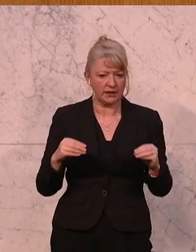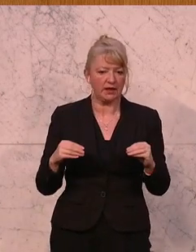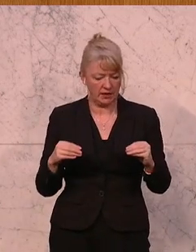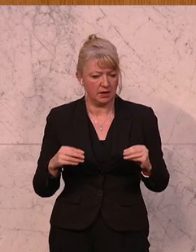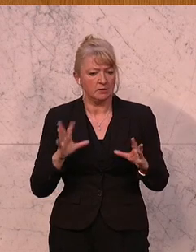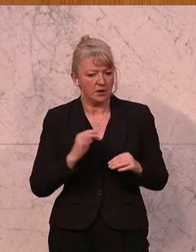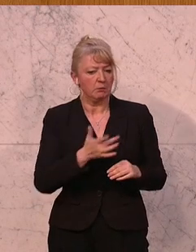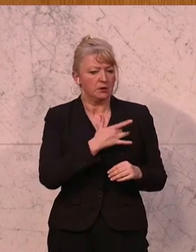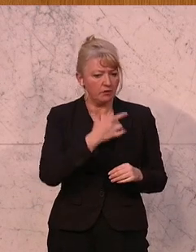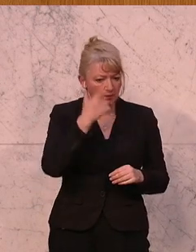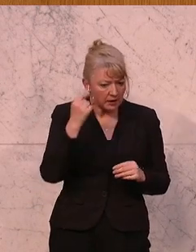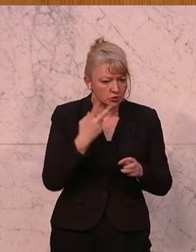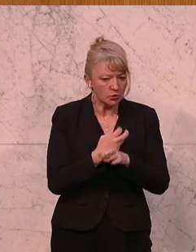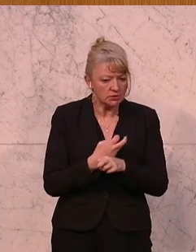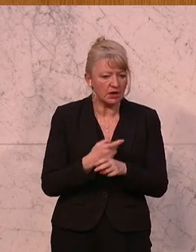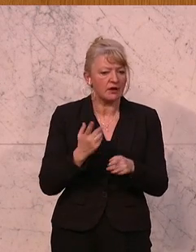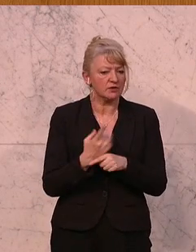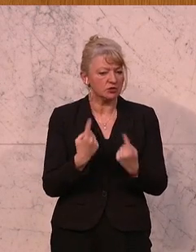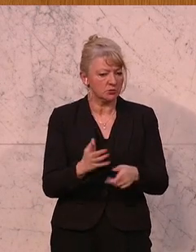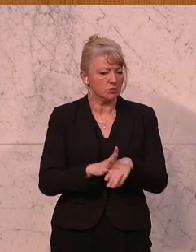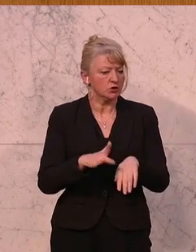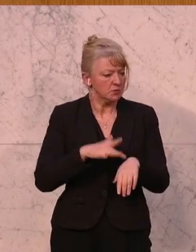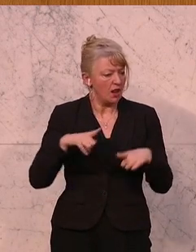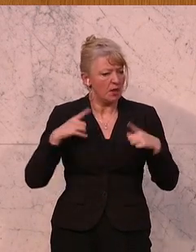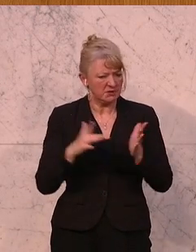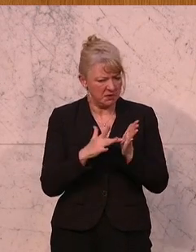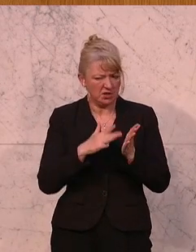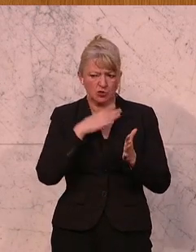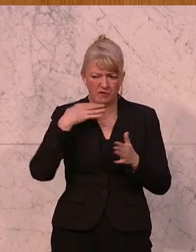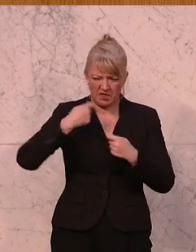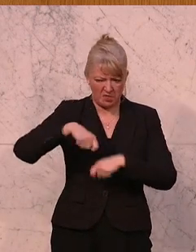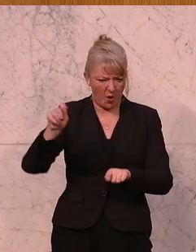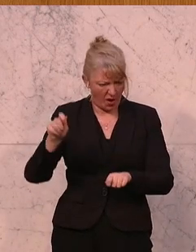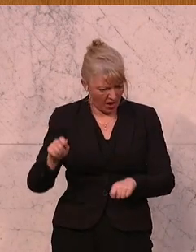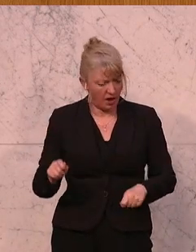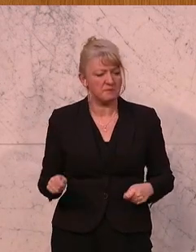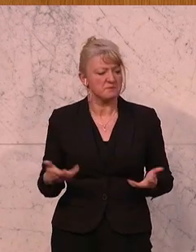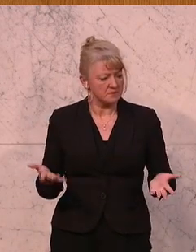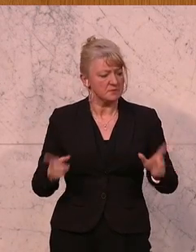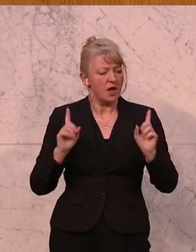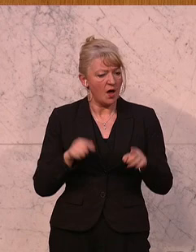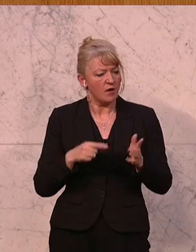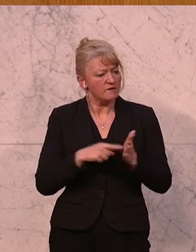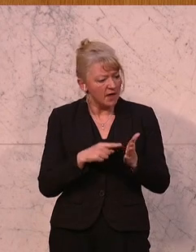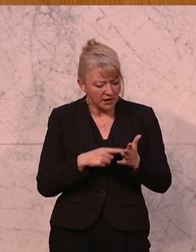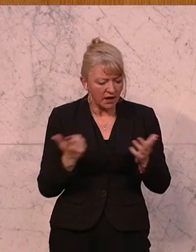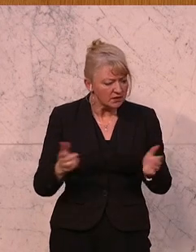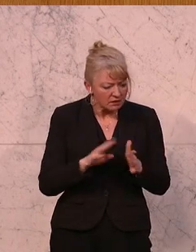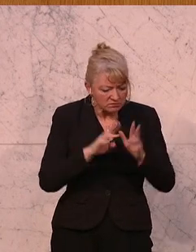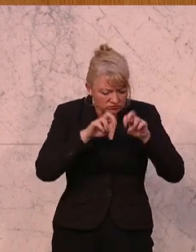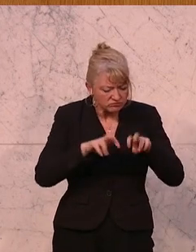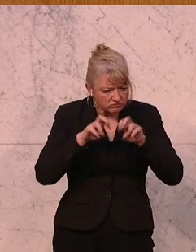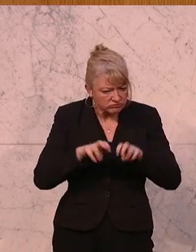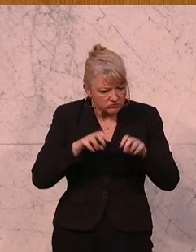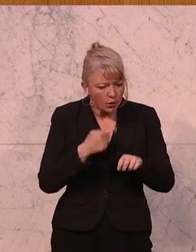den betroffenen Menschen in Österreich, die gespürt haben, dass die Lebensmittel deutlich teurer geworden sind, sondern auch auf Basis zahlreicher Konsumerhebungen. Da